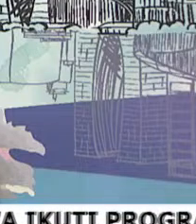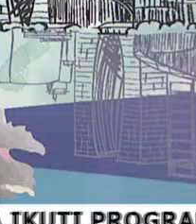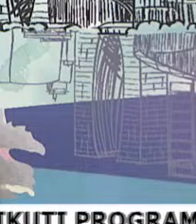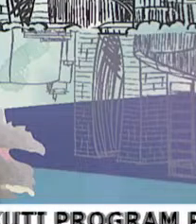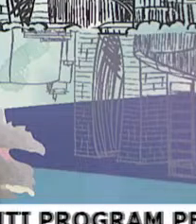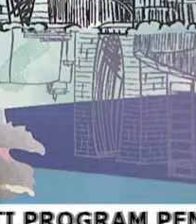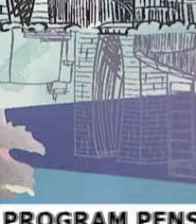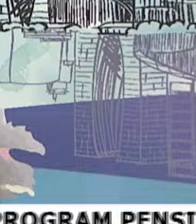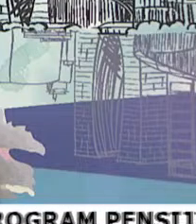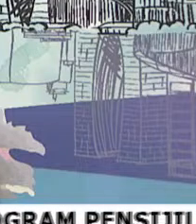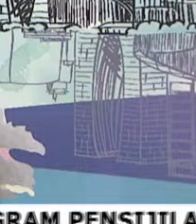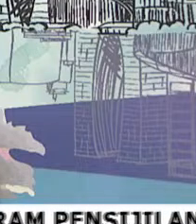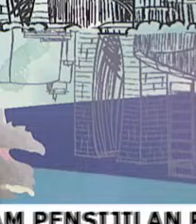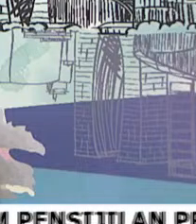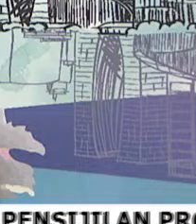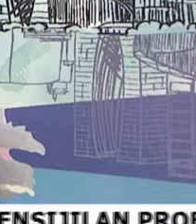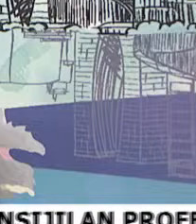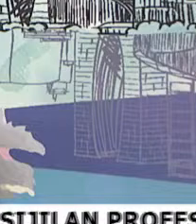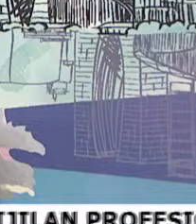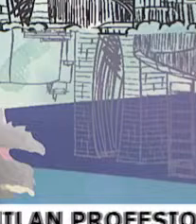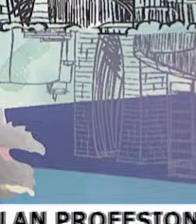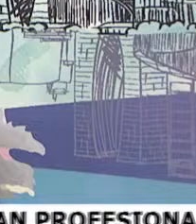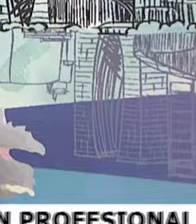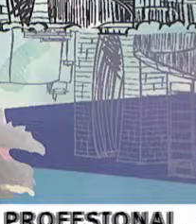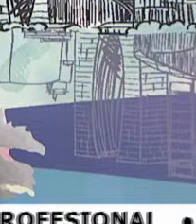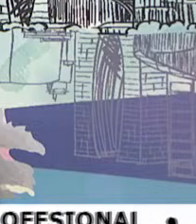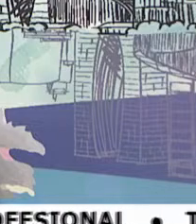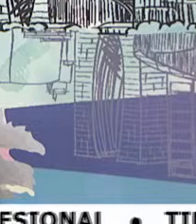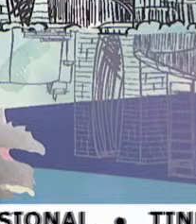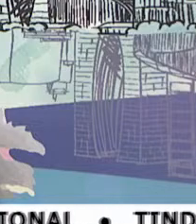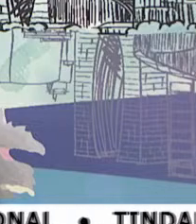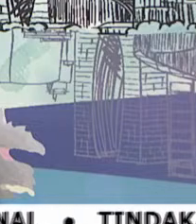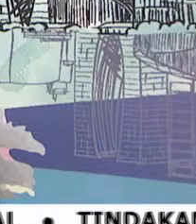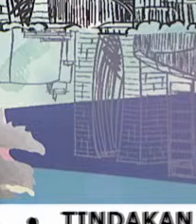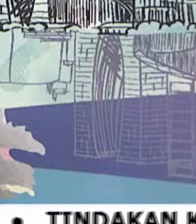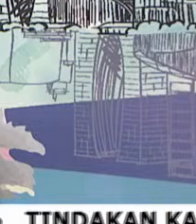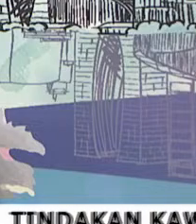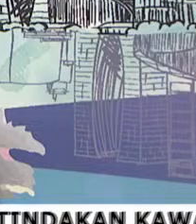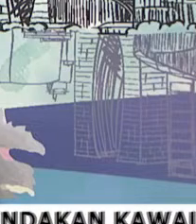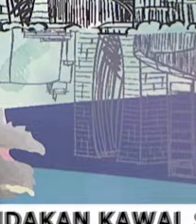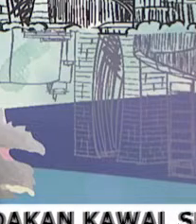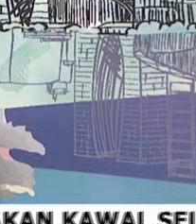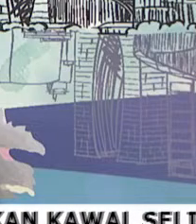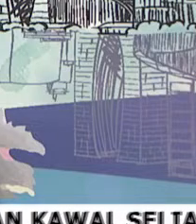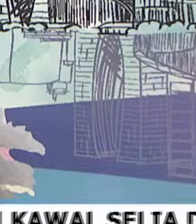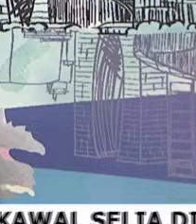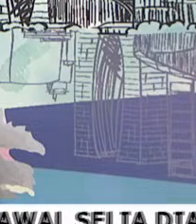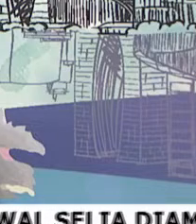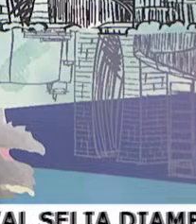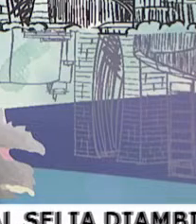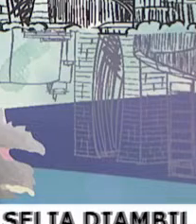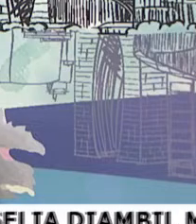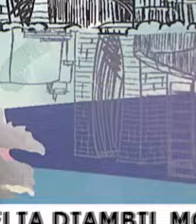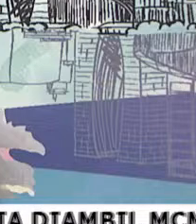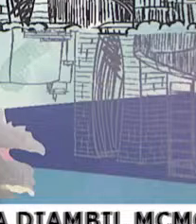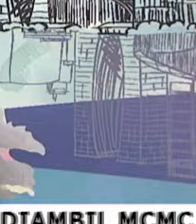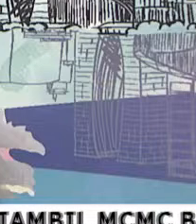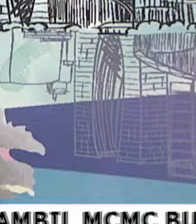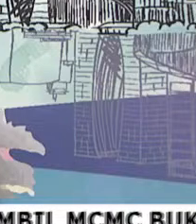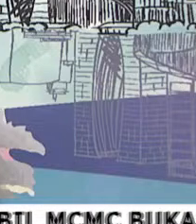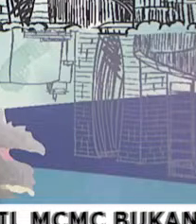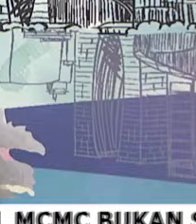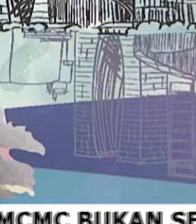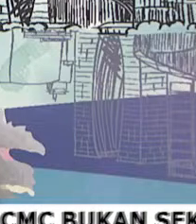dewan negara misalnya berkenaan dengan saluran alternatif yang lain untuk membantu golongan pelajar sekolah menengah yang tidak ingin